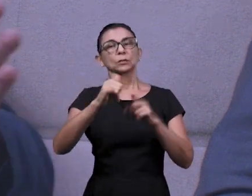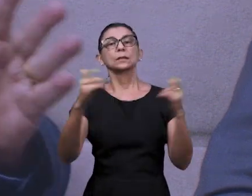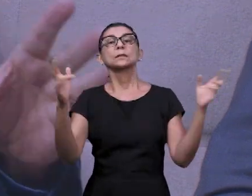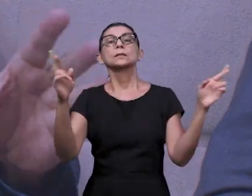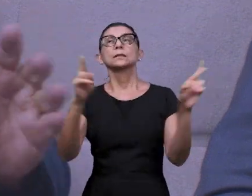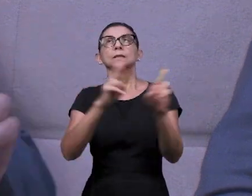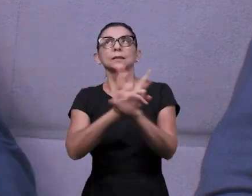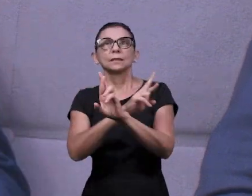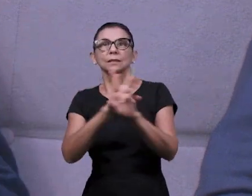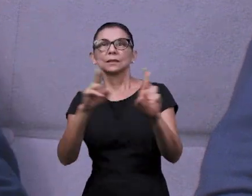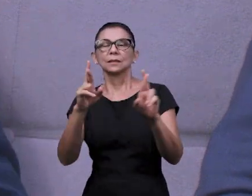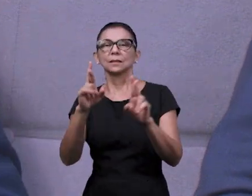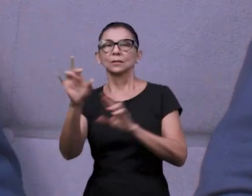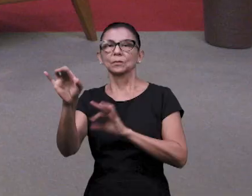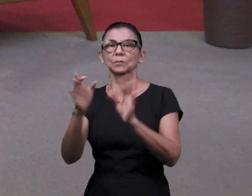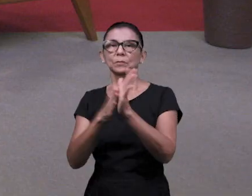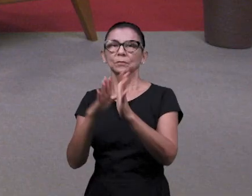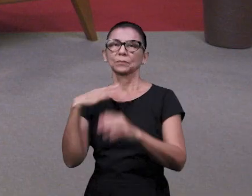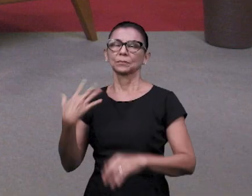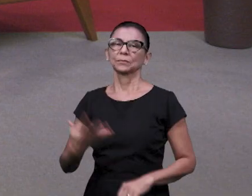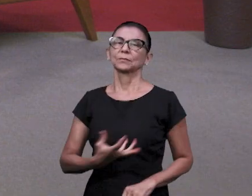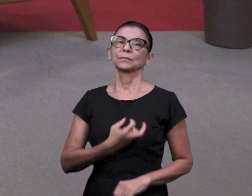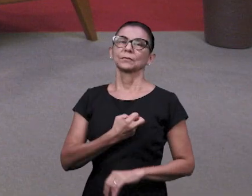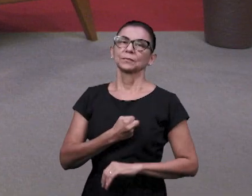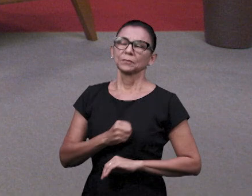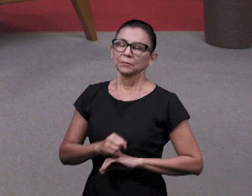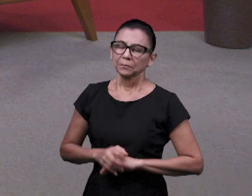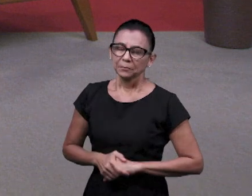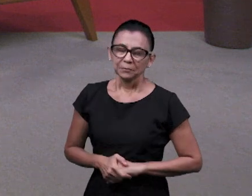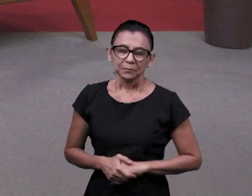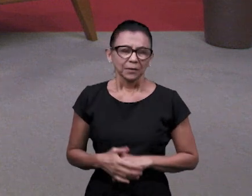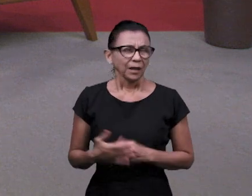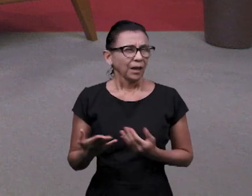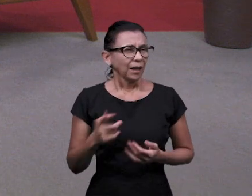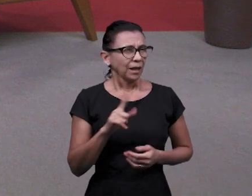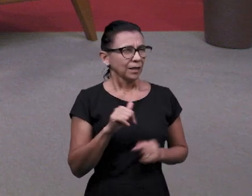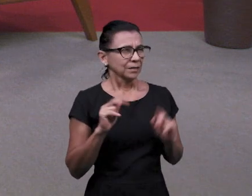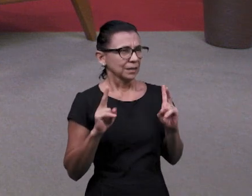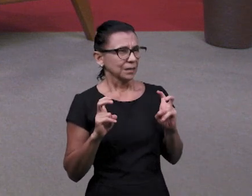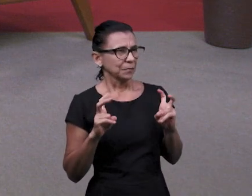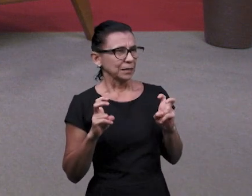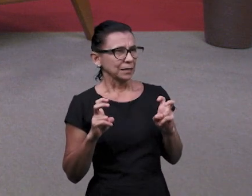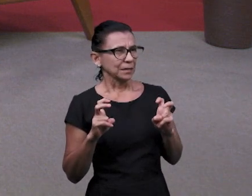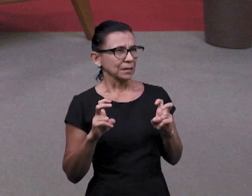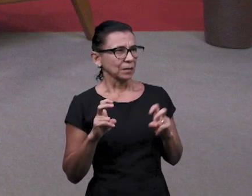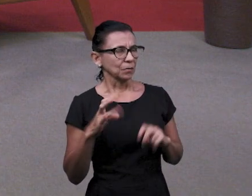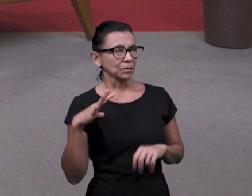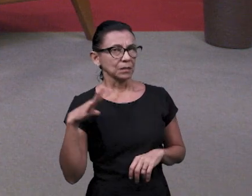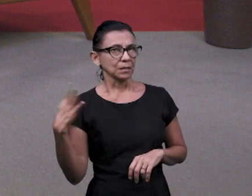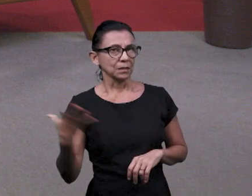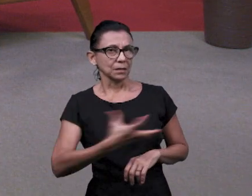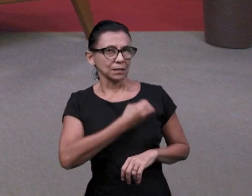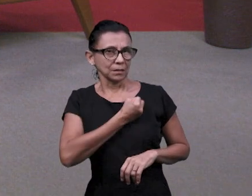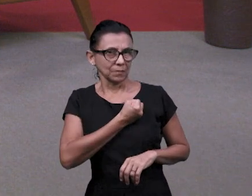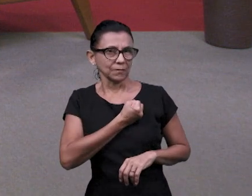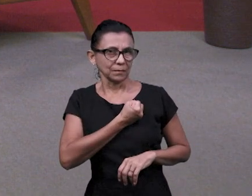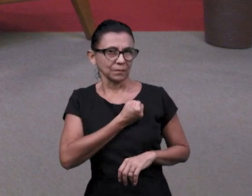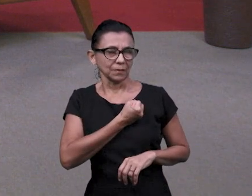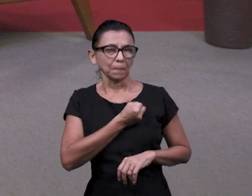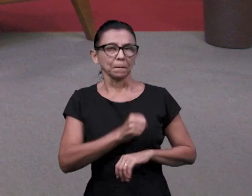liés avec le projet de salut. Cette expression rachat, et j'ouvre en parenthèse